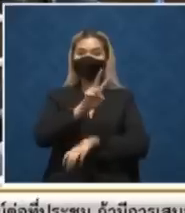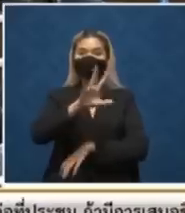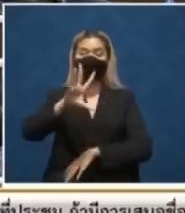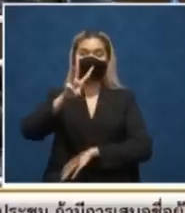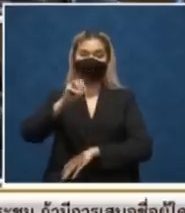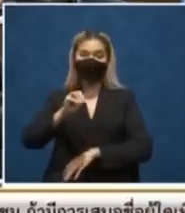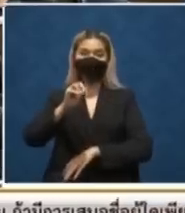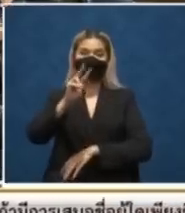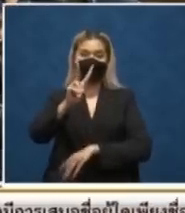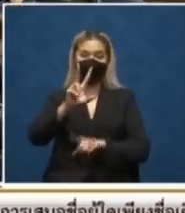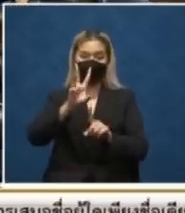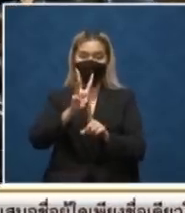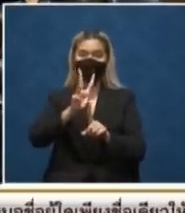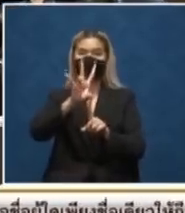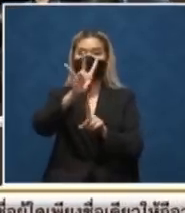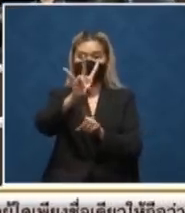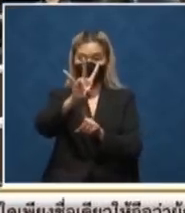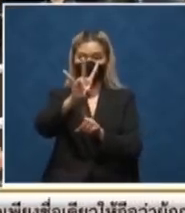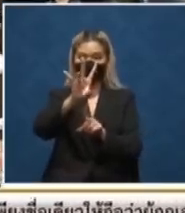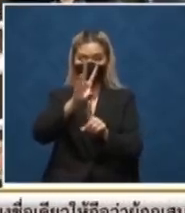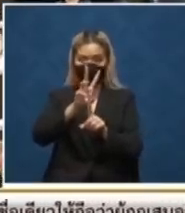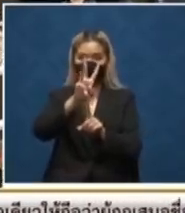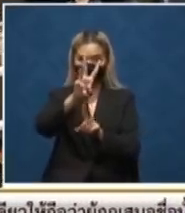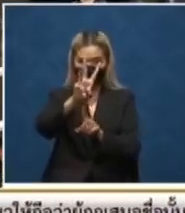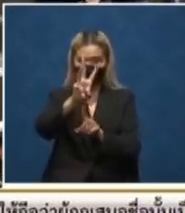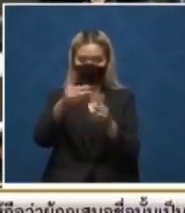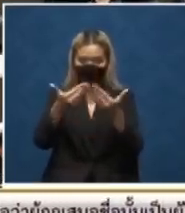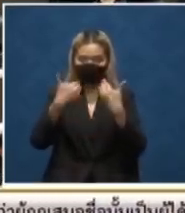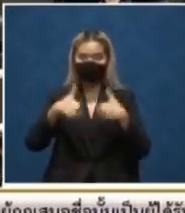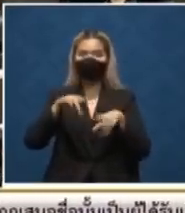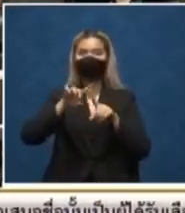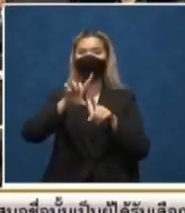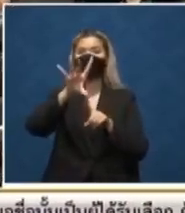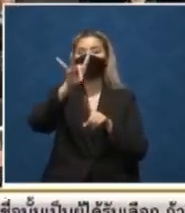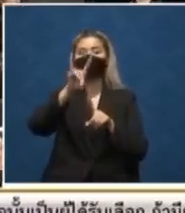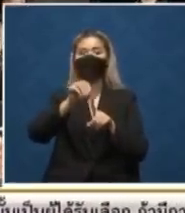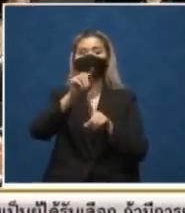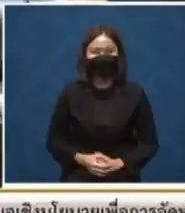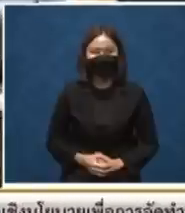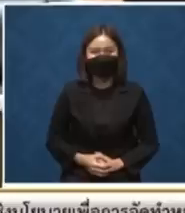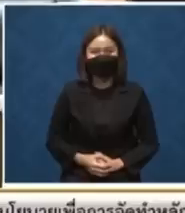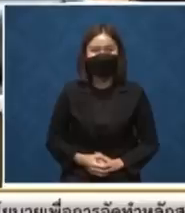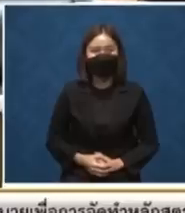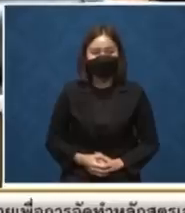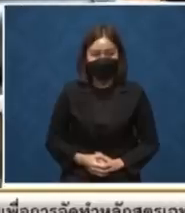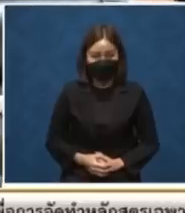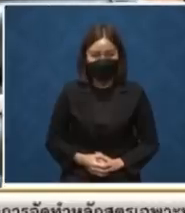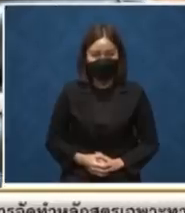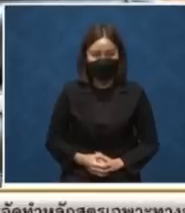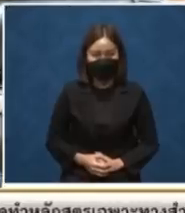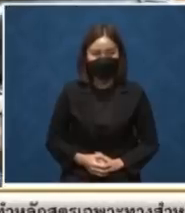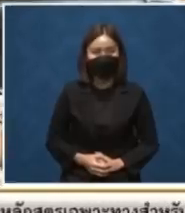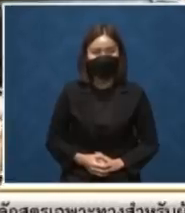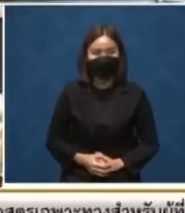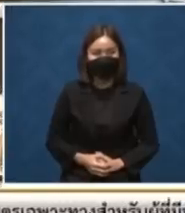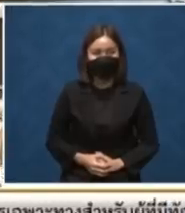นะ ค่ะ ก็คงเป็นเรื่องที่เคยพอจะมีประสบการณ์อยู่นะครับ ค่ะเพราะฉะนั้นก็ไม่ได้ยากเกินความสามารถแน่นอน